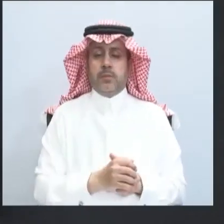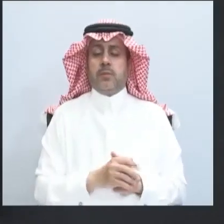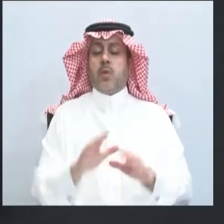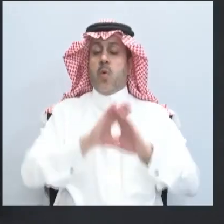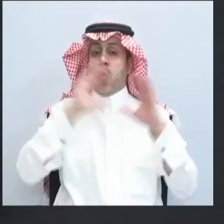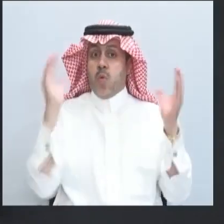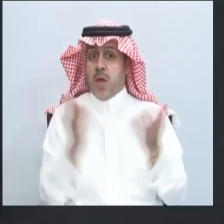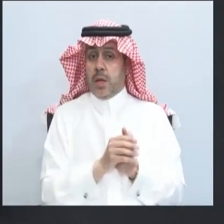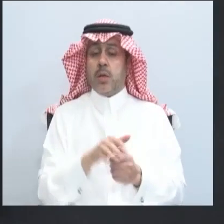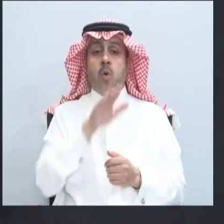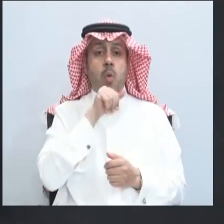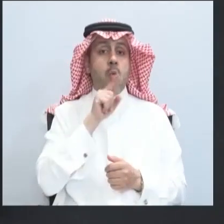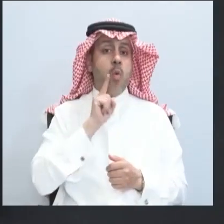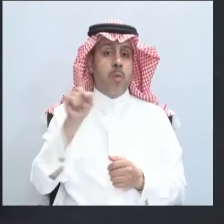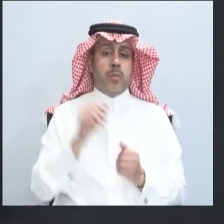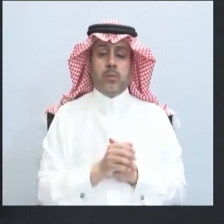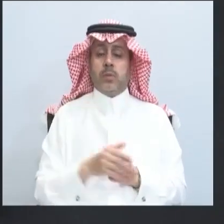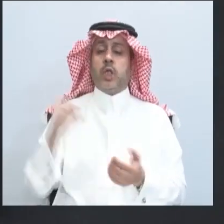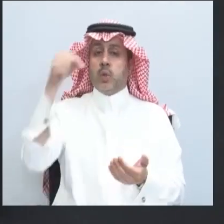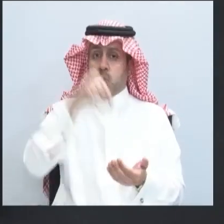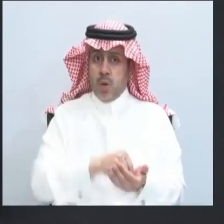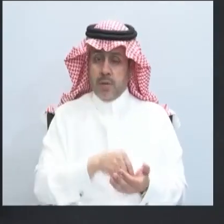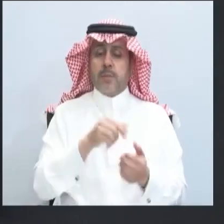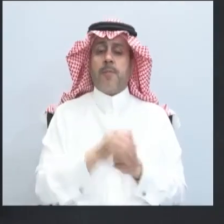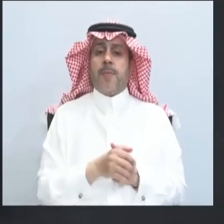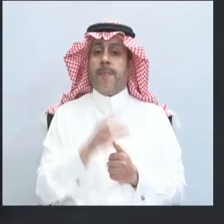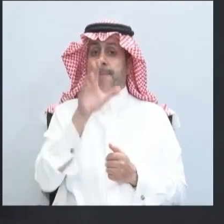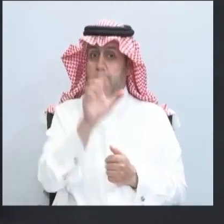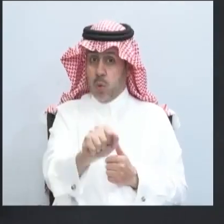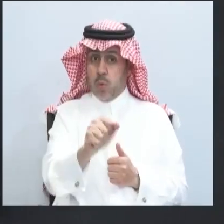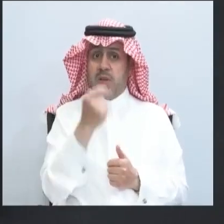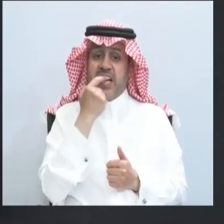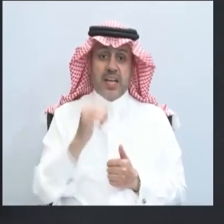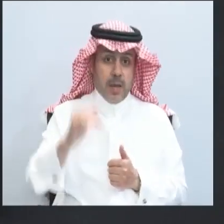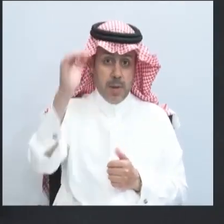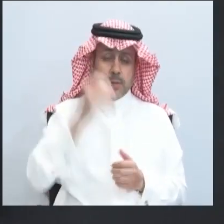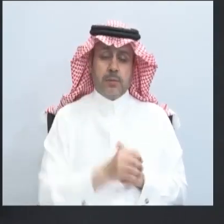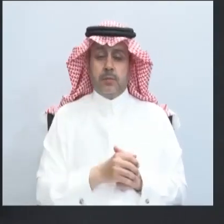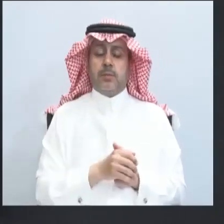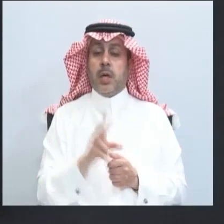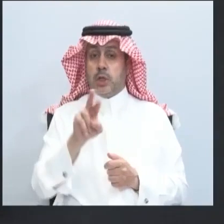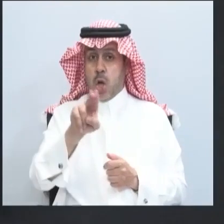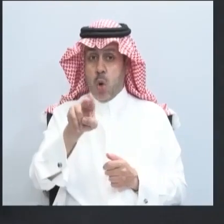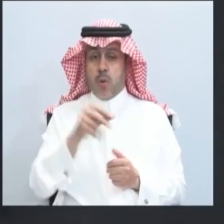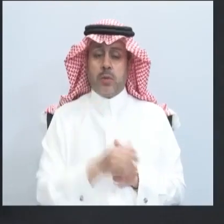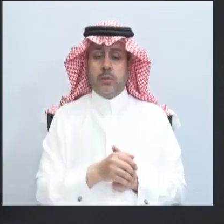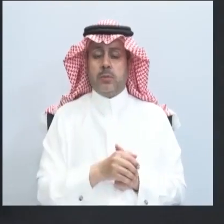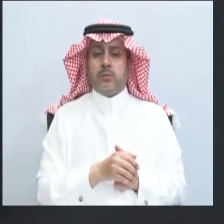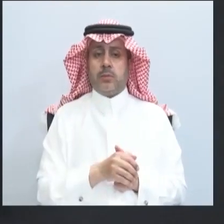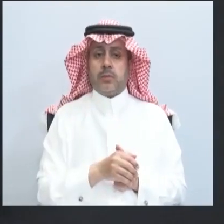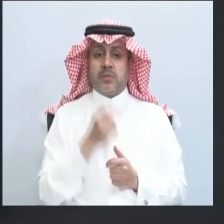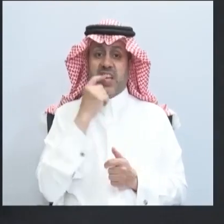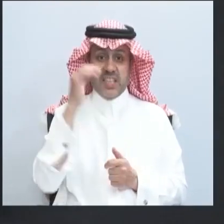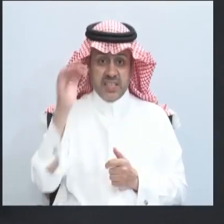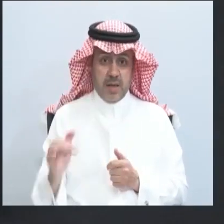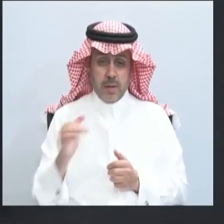حتى الوالدين يدخلان ضمن حقوق الكبير وحتى الاخوه اذا كانوا